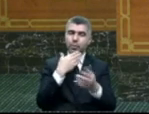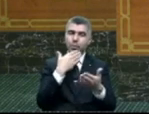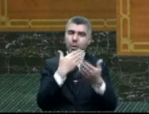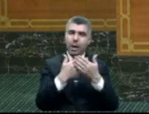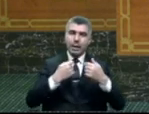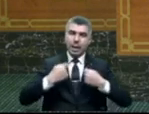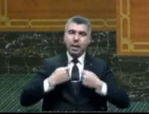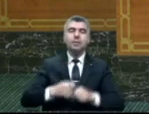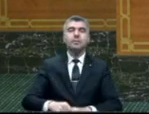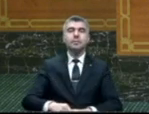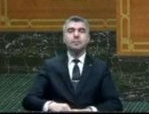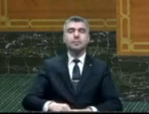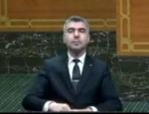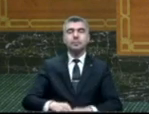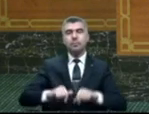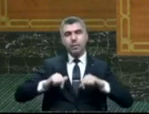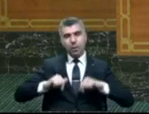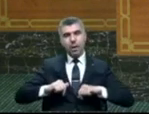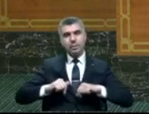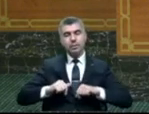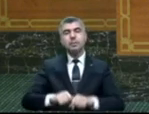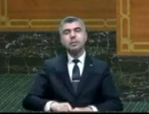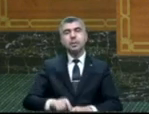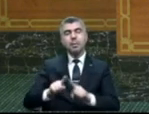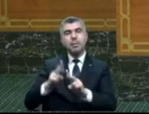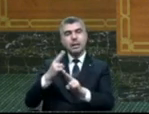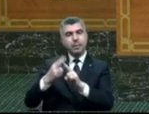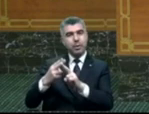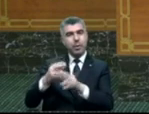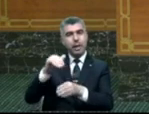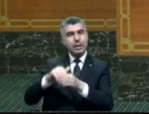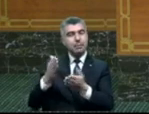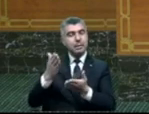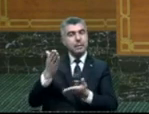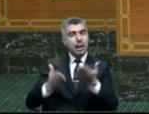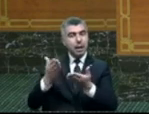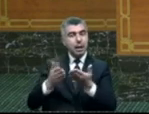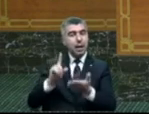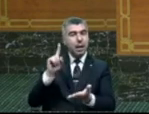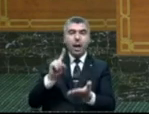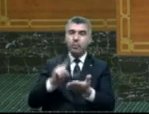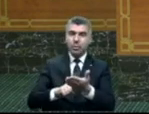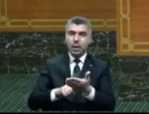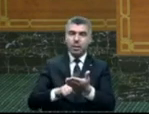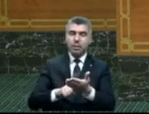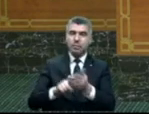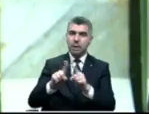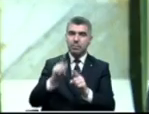الرئيس. سيد الوزيرة بدوري وباسم الفريق الاستقلالي لابد بأن